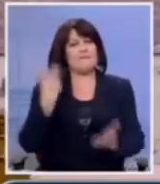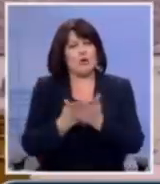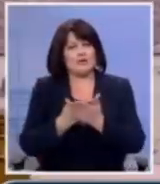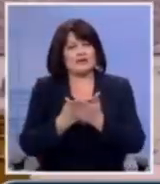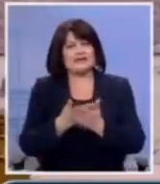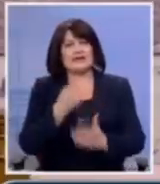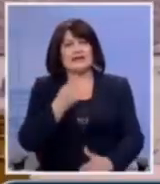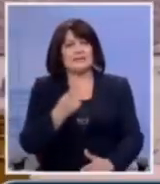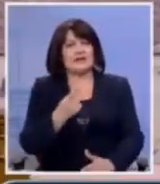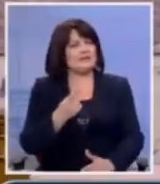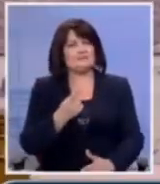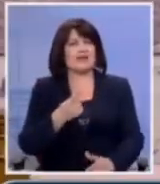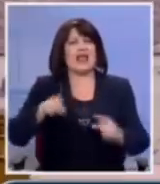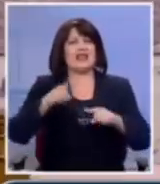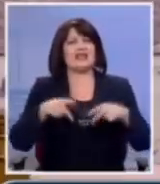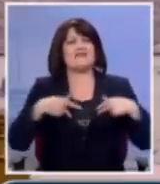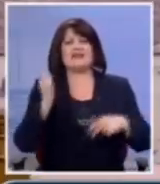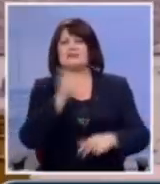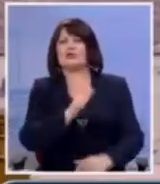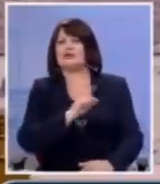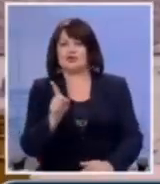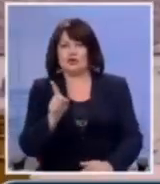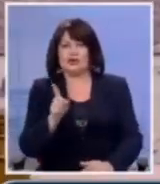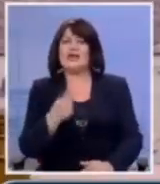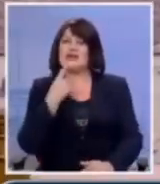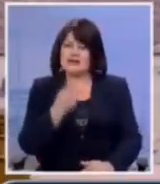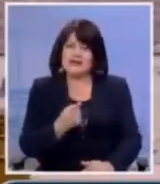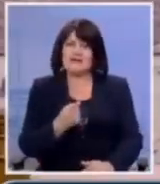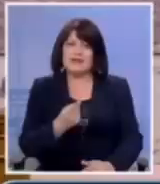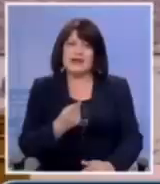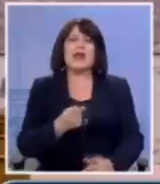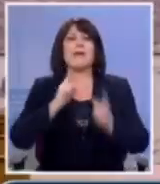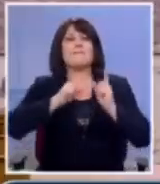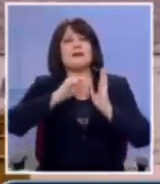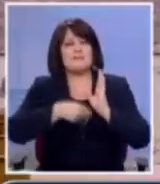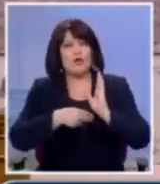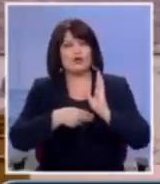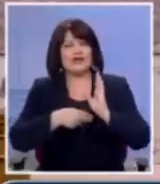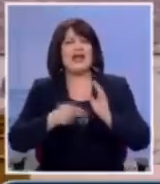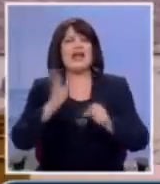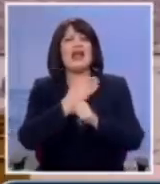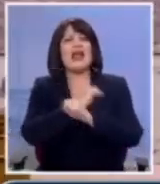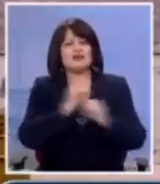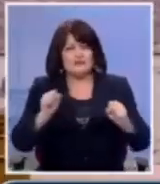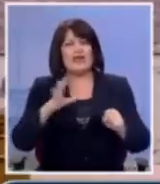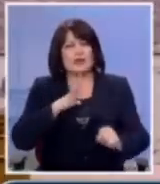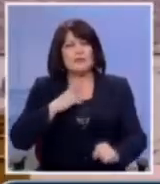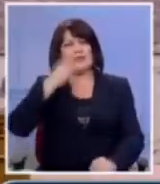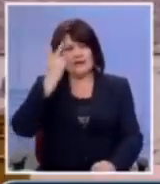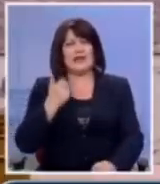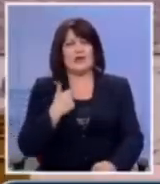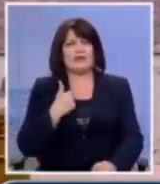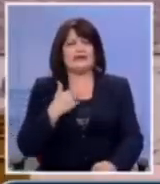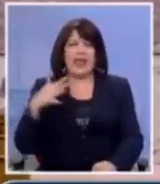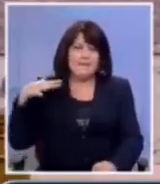καθόλου μόνη της δεν είναι η ελληνική κυβέρνηση και η οποία λέει πώς τα μνμ κατέστρεψαν τα ανθρώπινα δικαιώματα και